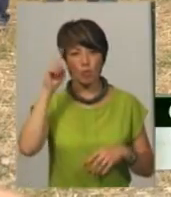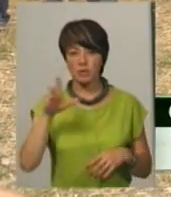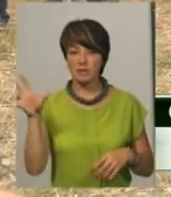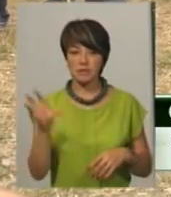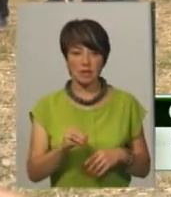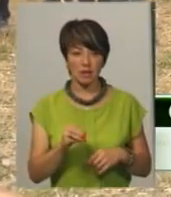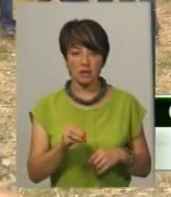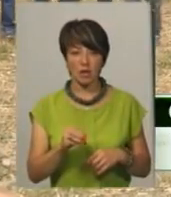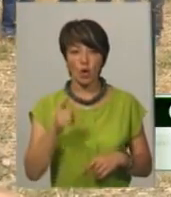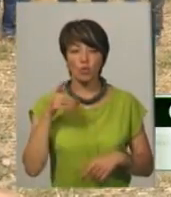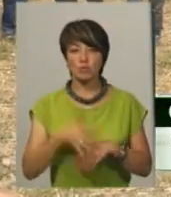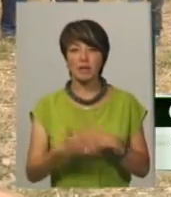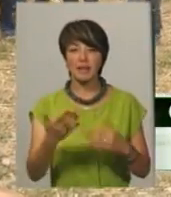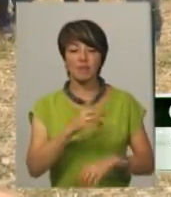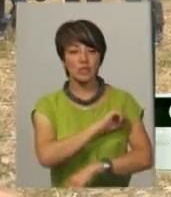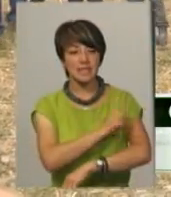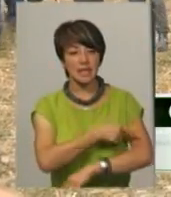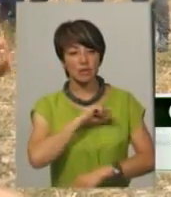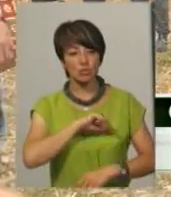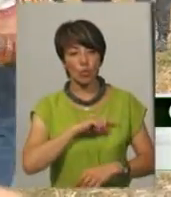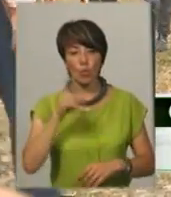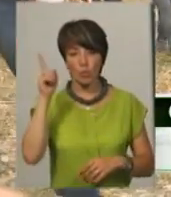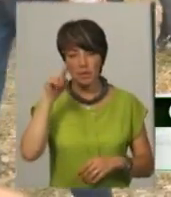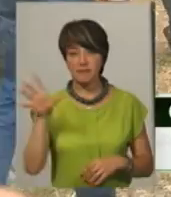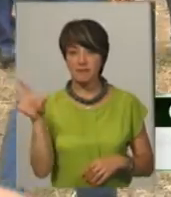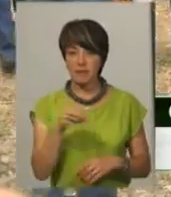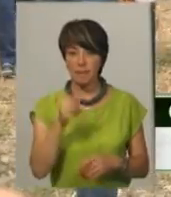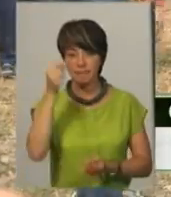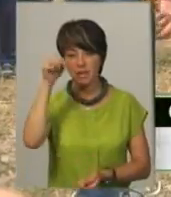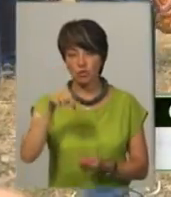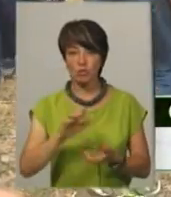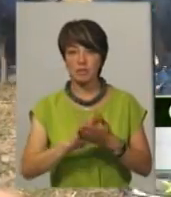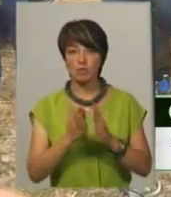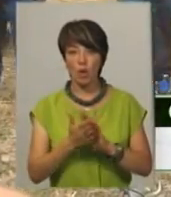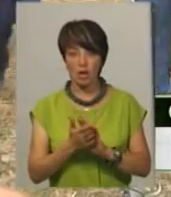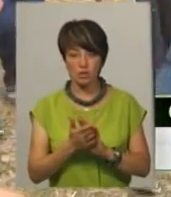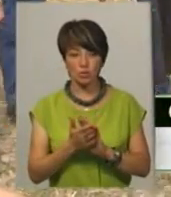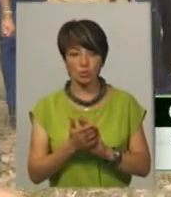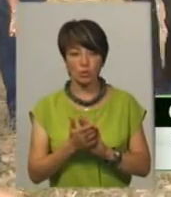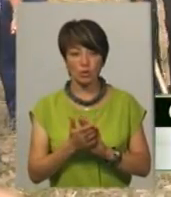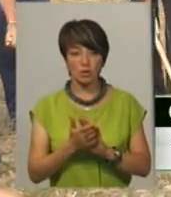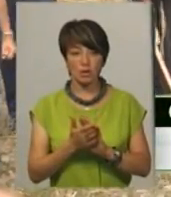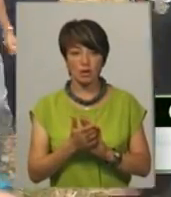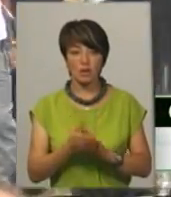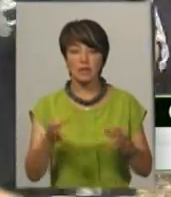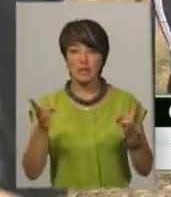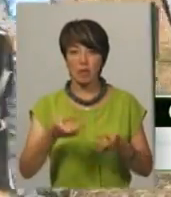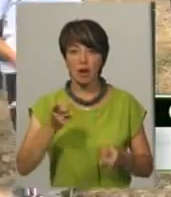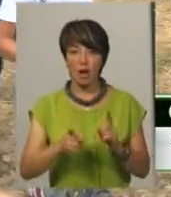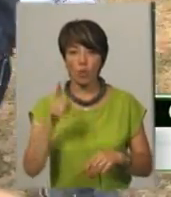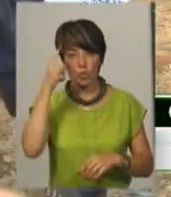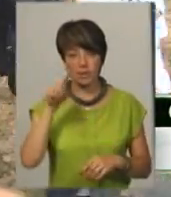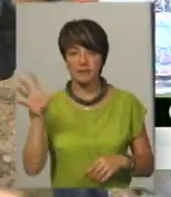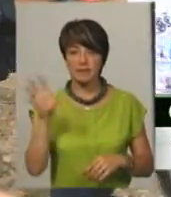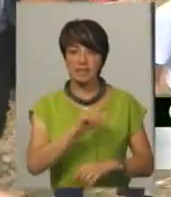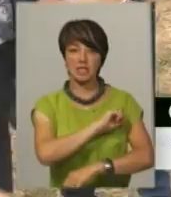Тобто розуміти, які твої сильні сторони, але все одно вміти все, вміти підлаштовуватися під ситуацію. Тобто тут треба реально вміти все. І